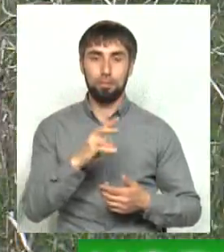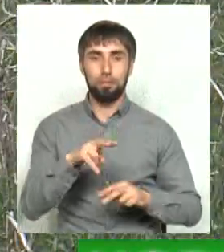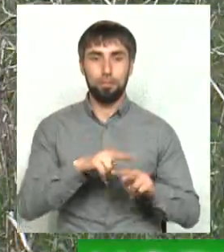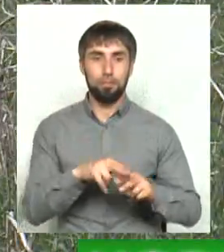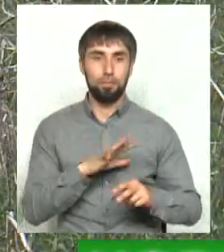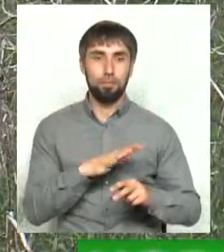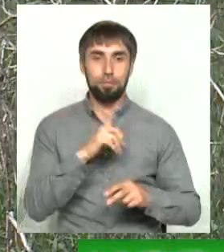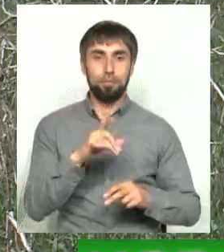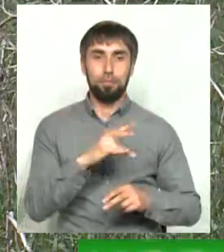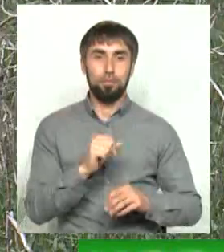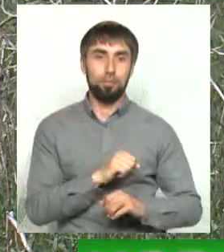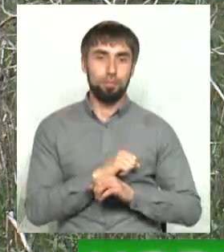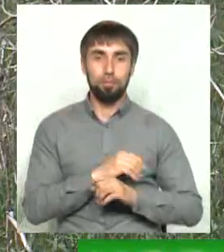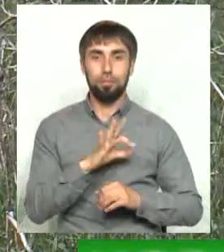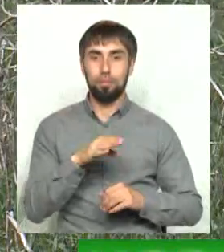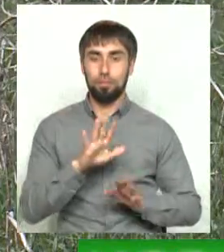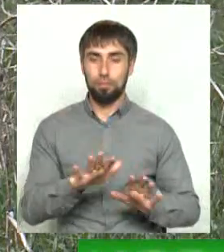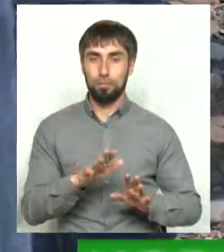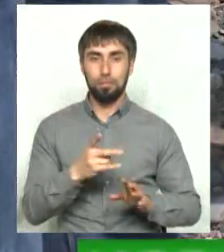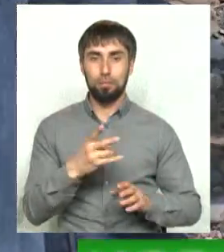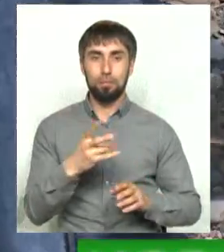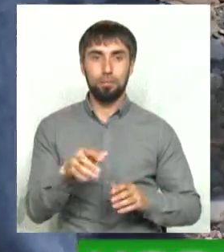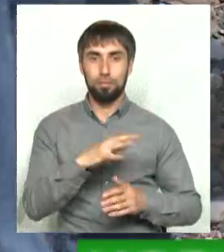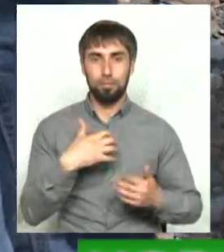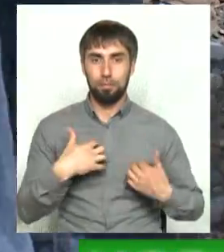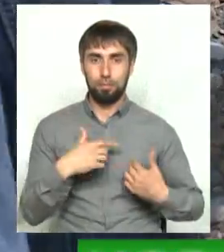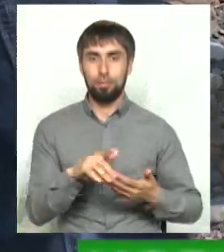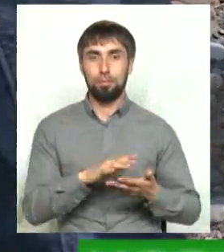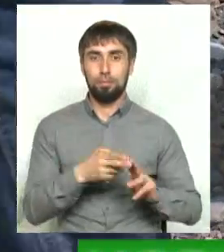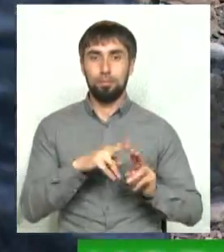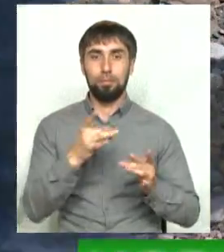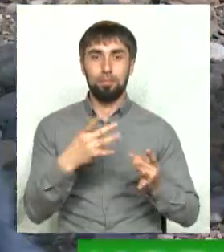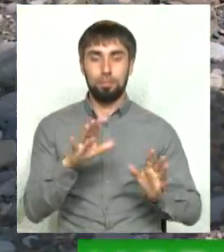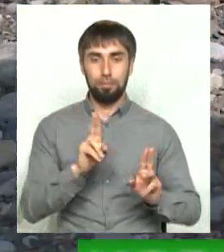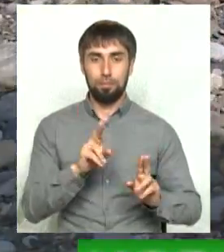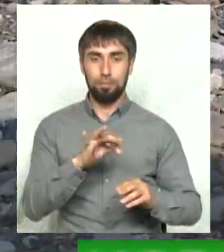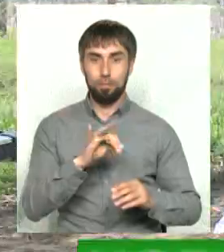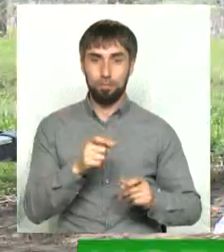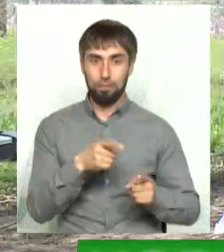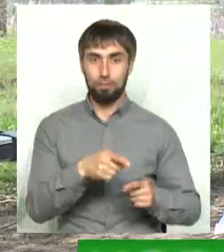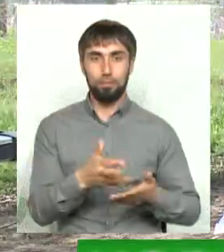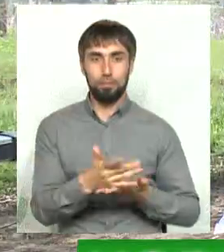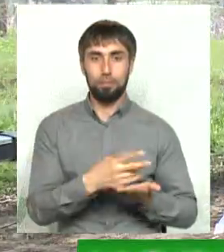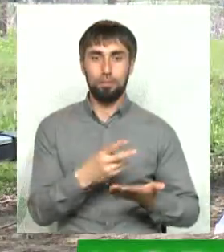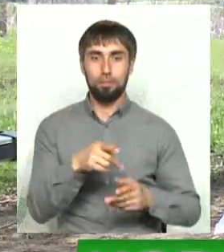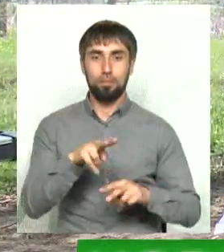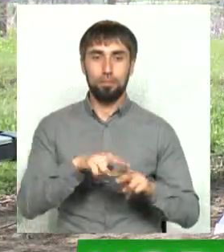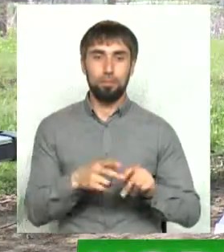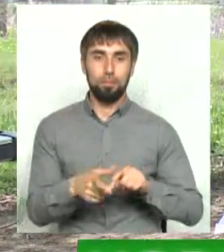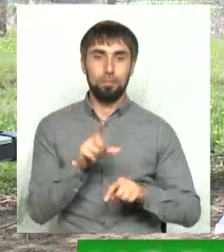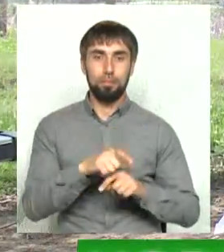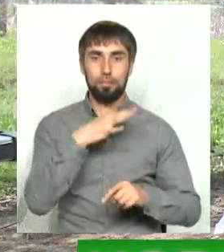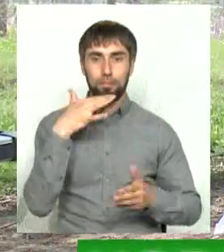место превращается в зону отдыха. Вот только далеко не все спешат соблюдать простое правило – намусорил – убери. Здесь очень